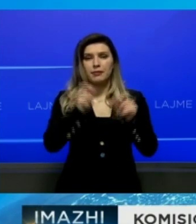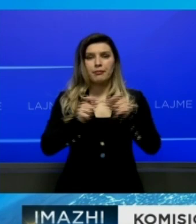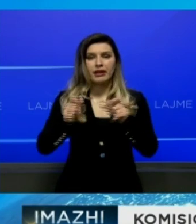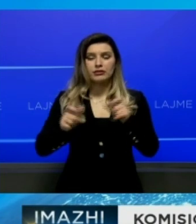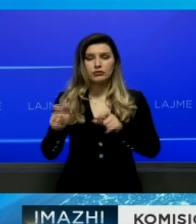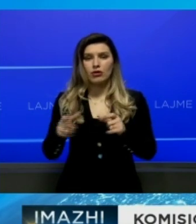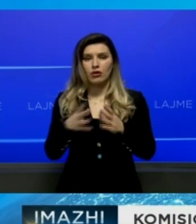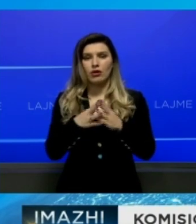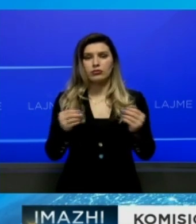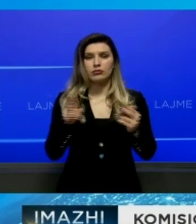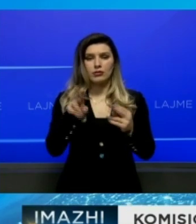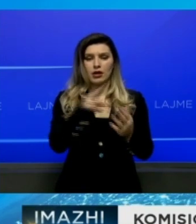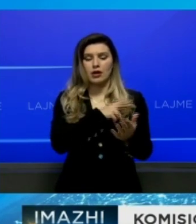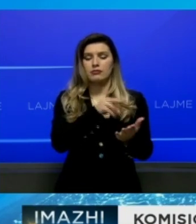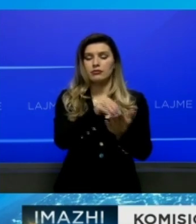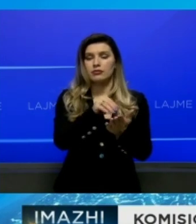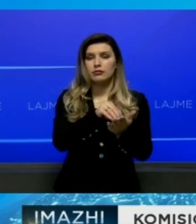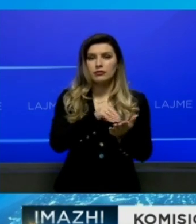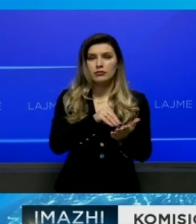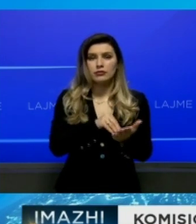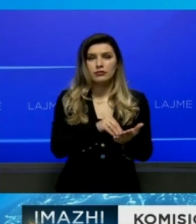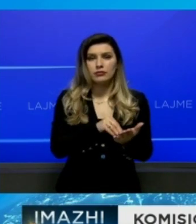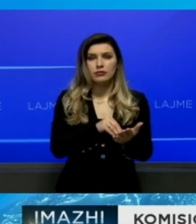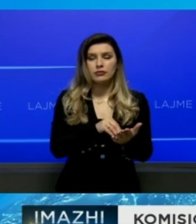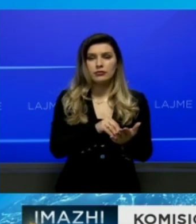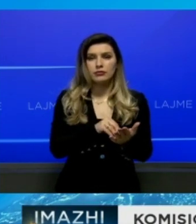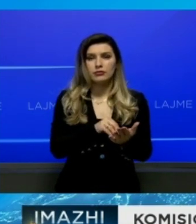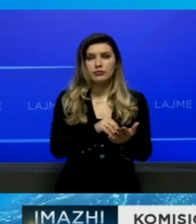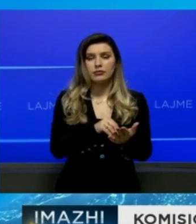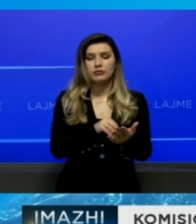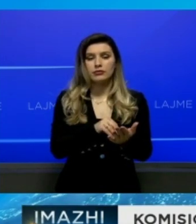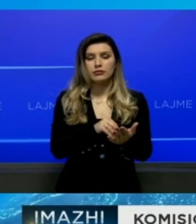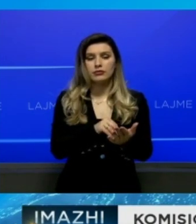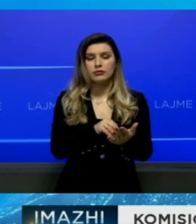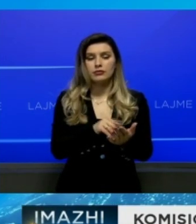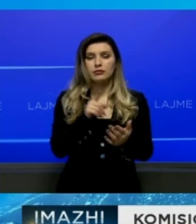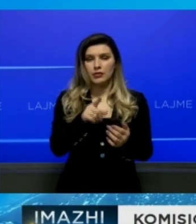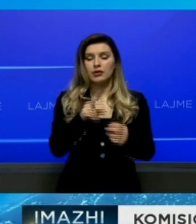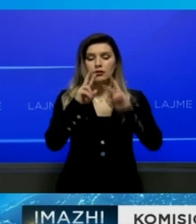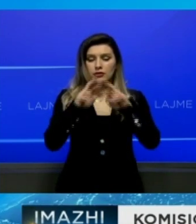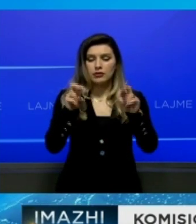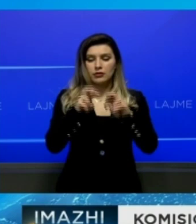pjesë e evidencës, por që kulumtimi i flukët